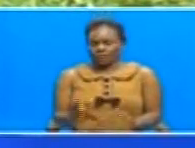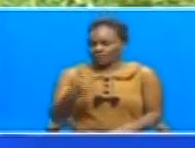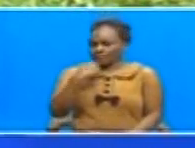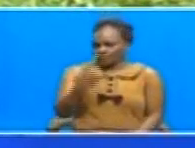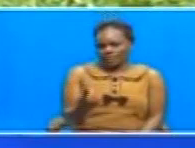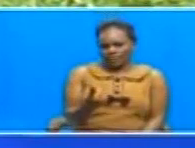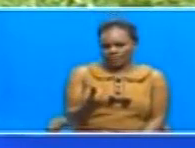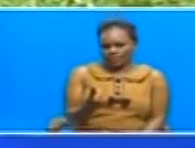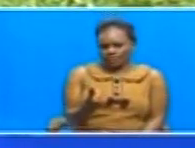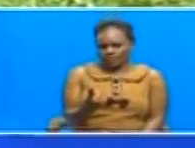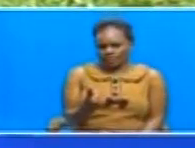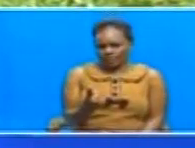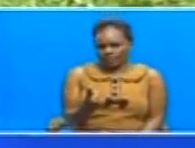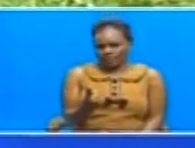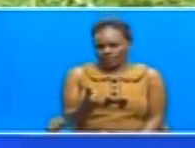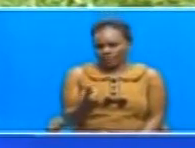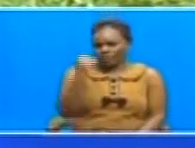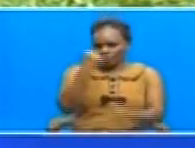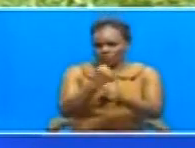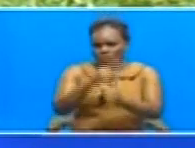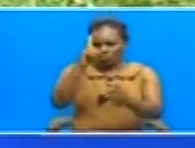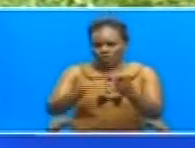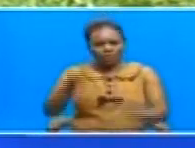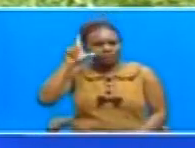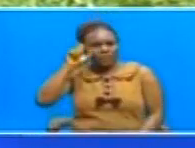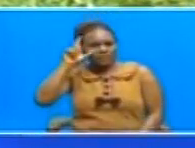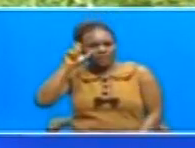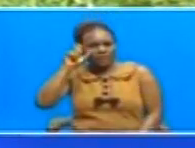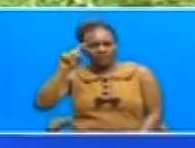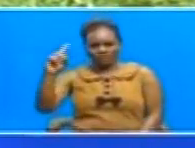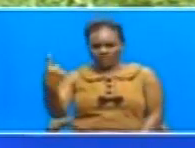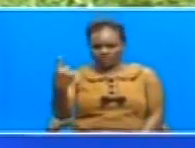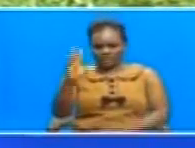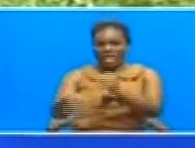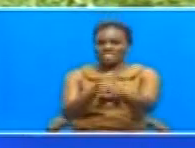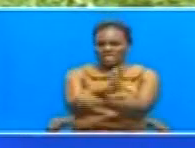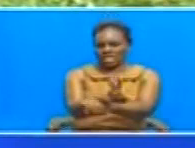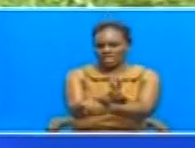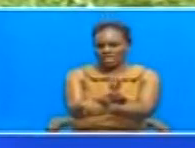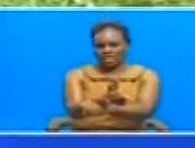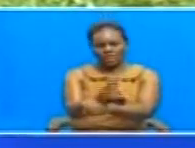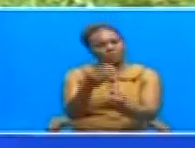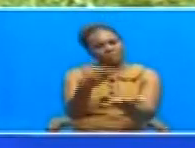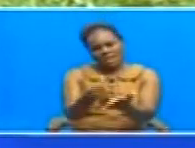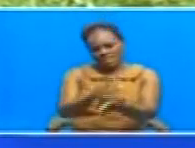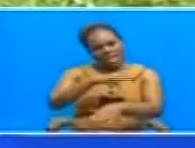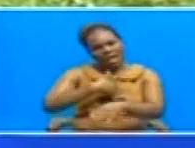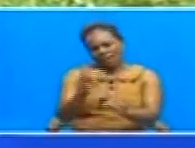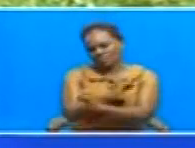akatuambia ati the thing to do is tupige picha kwanza. So hiyo pesa ya picha ndio tuwezi pata kwa